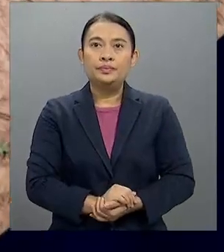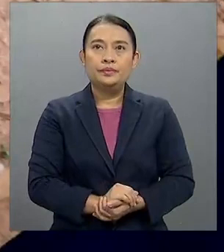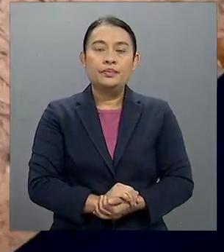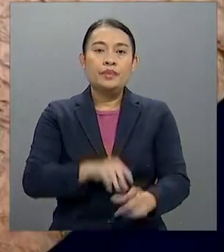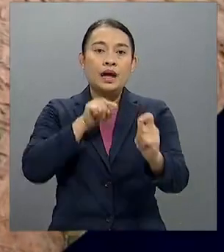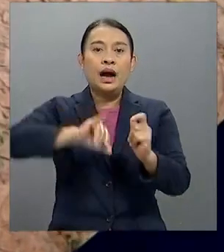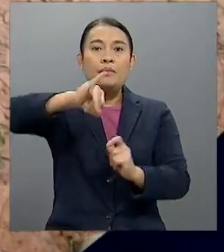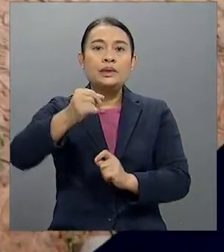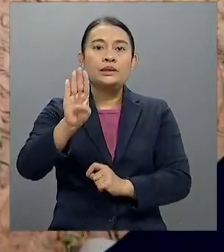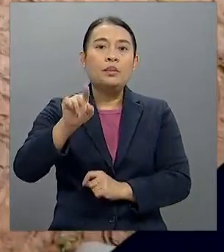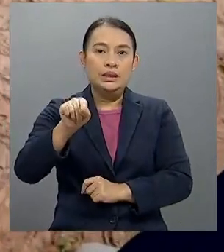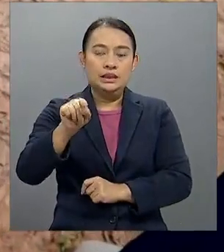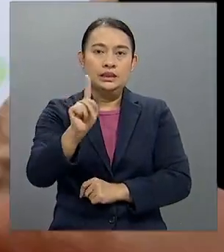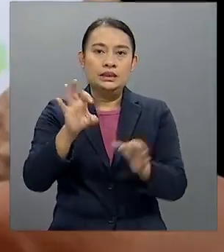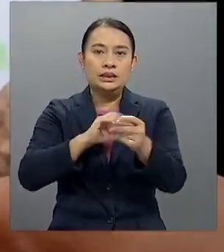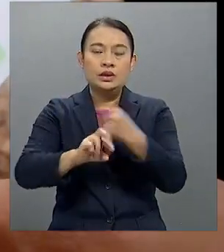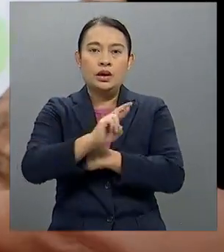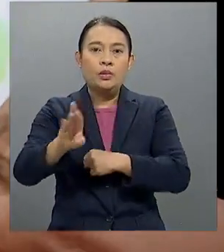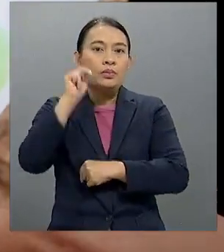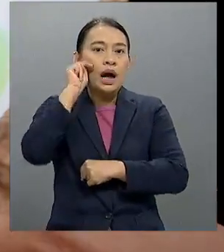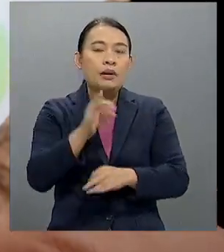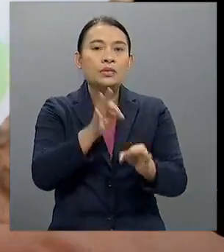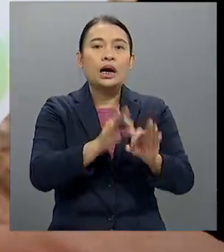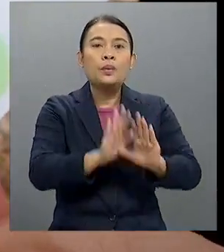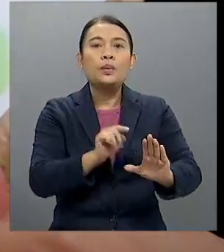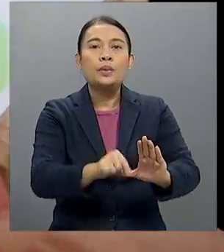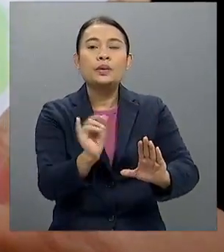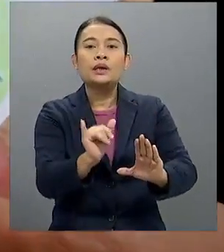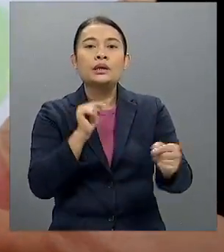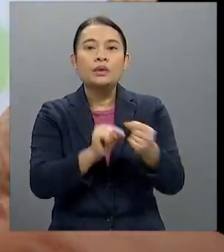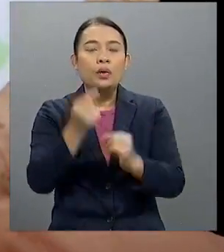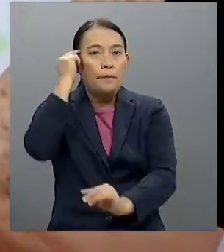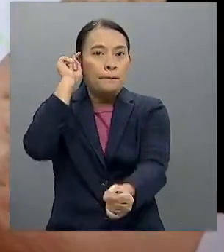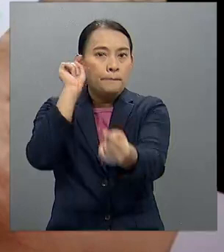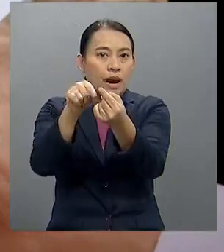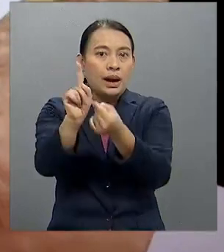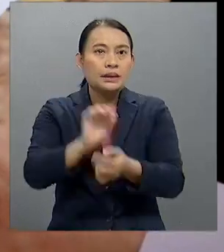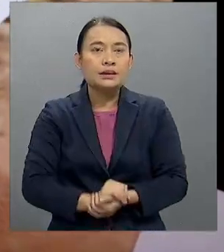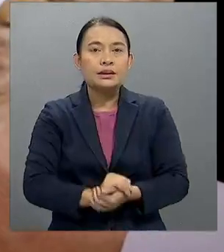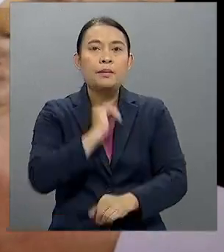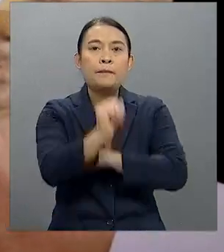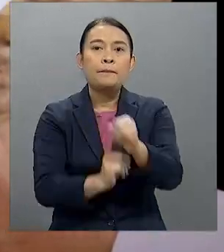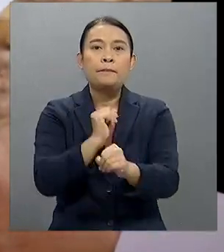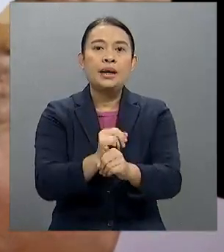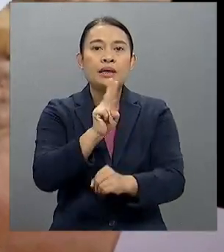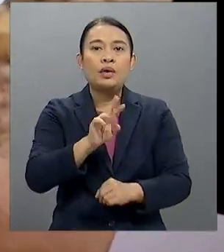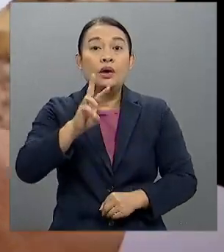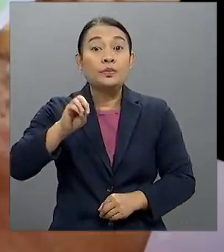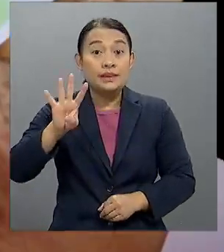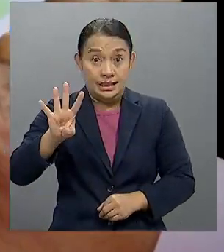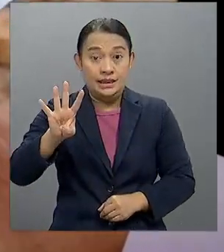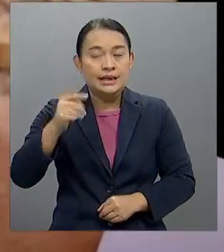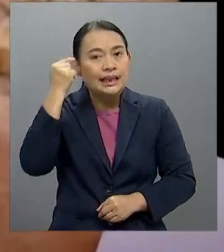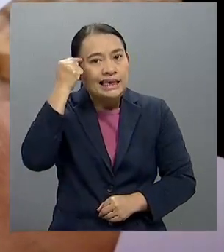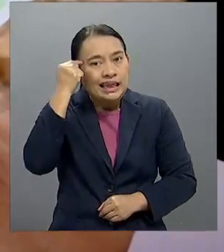ที่ยังไม่มีระบบธนาคารน้ำใต้ดินถูกตั้งเป้าไว้ว่าภายในปี2564จะขยายผลเพิ่มปริม